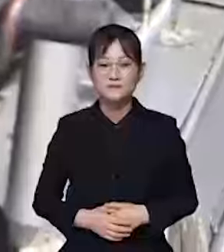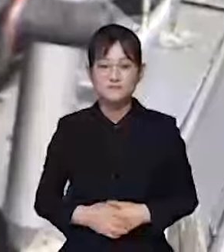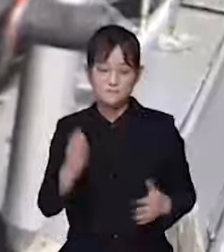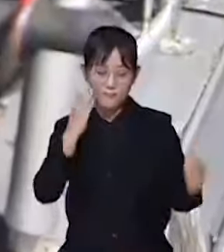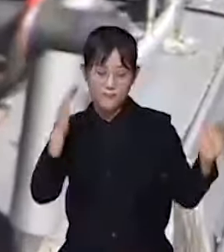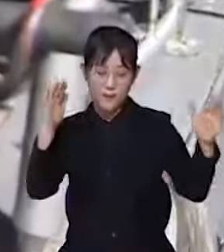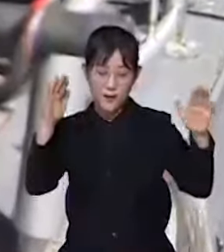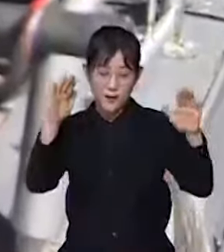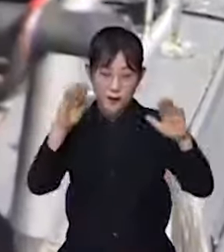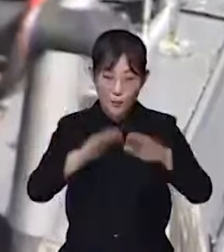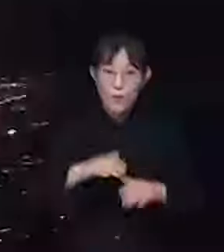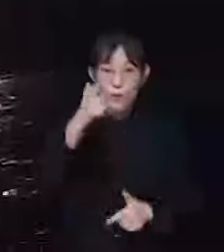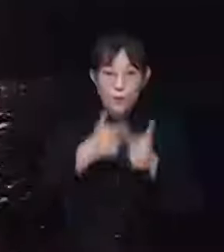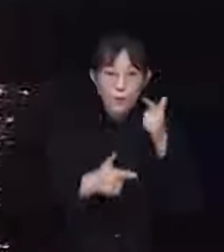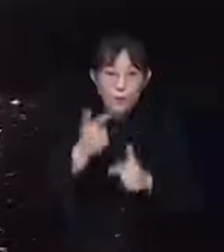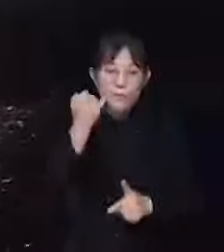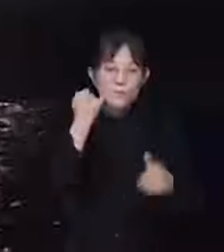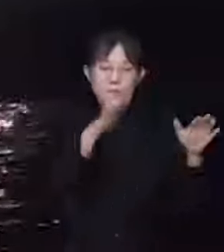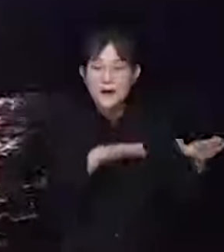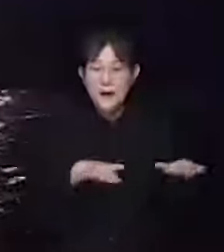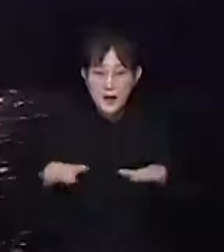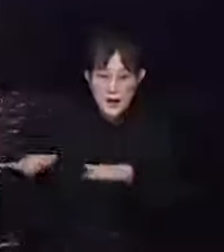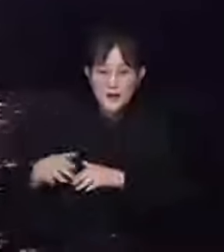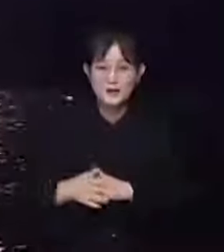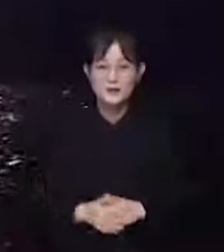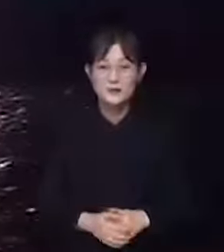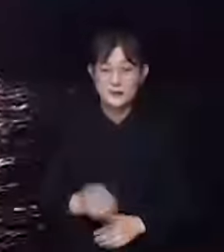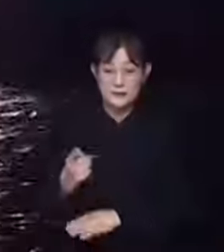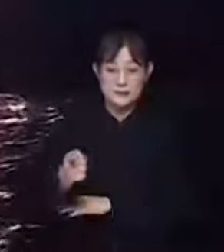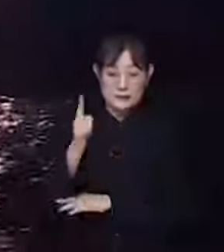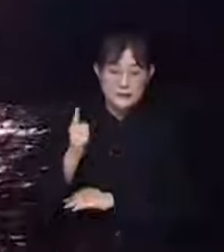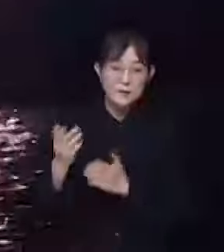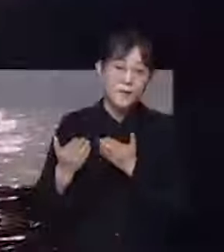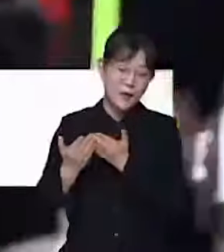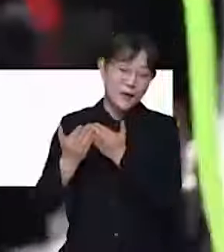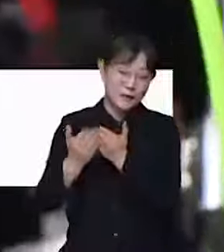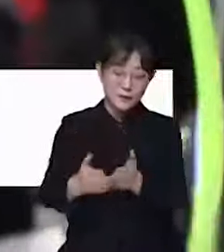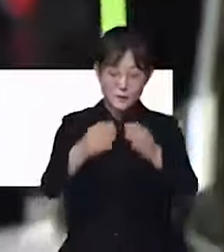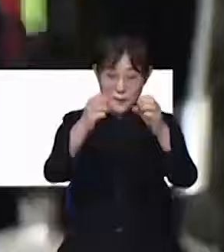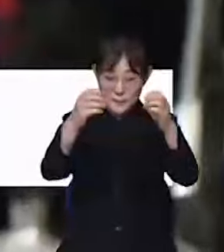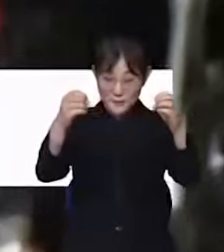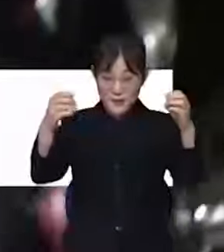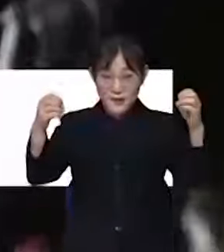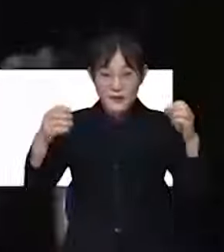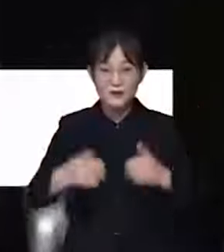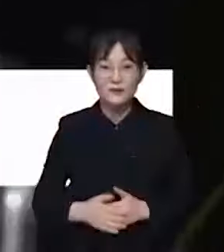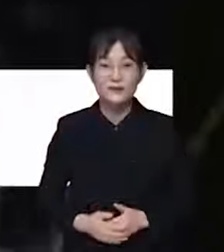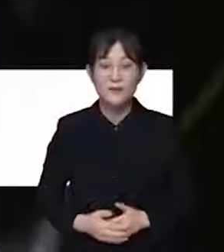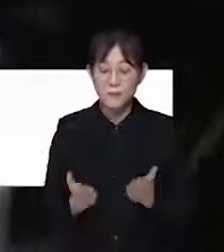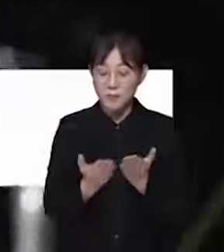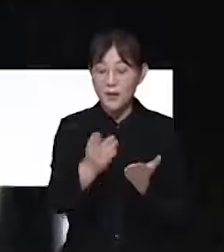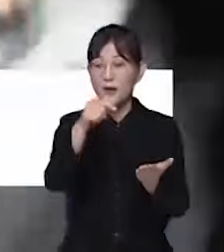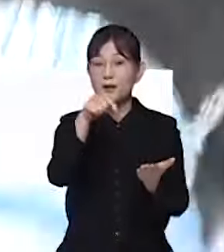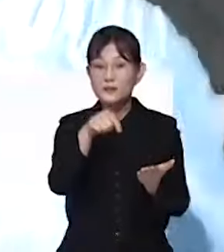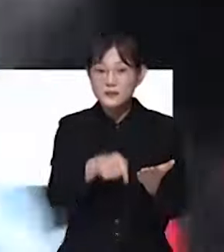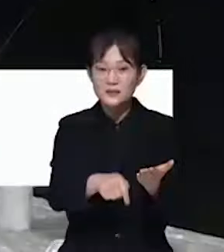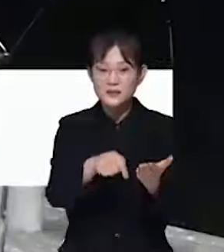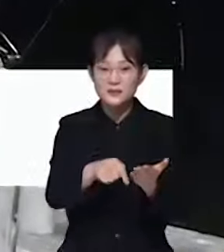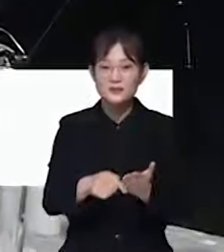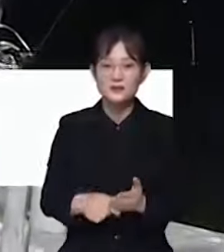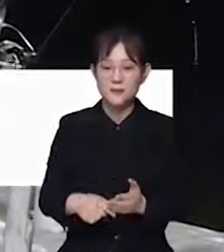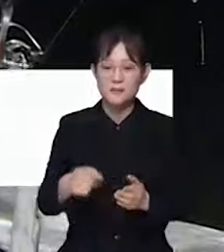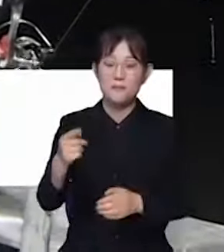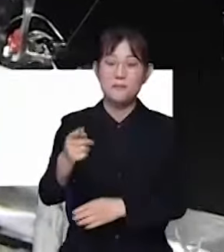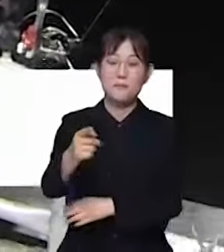어둠이 깔린 목포 앞바다. 낚싯배들이 하나둘씩 불을 밝힙니다. 배에서는 강태공들이 미끼를